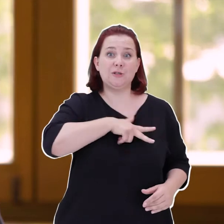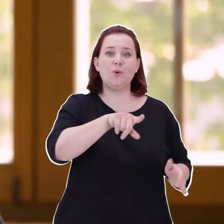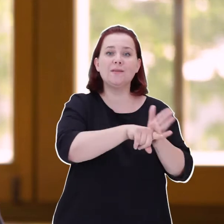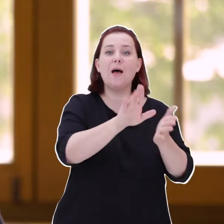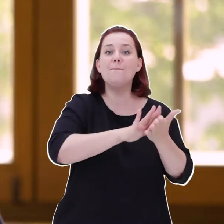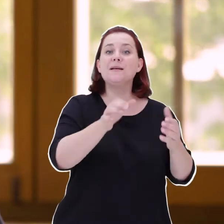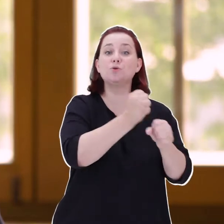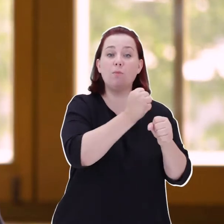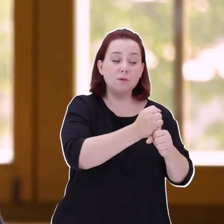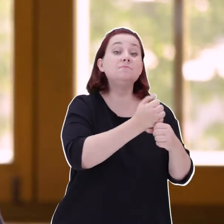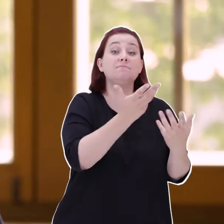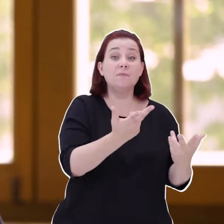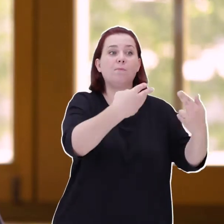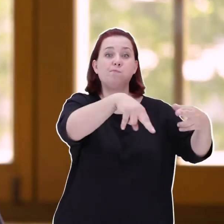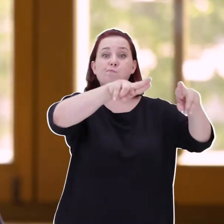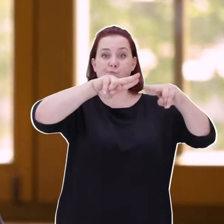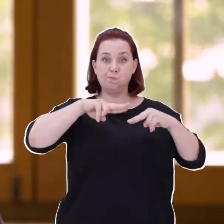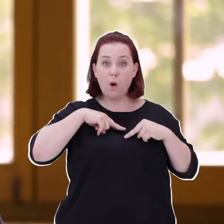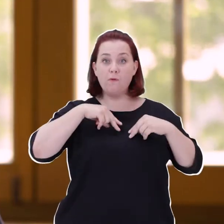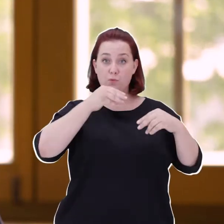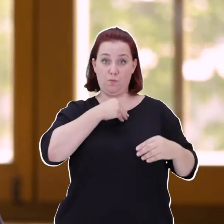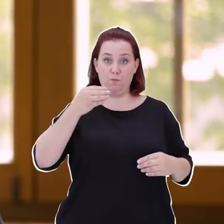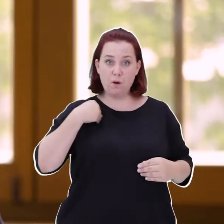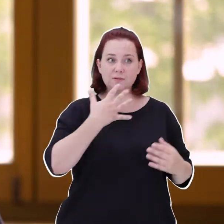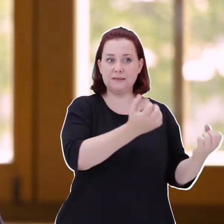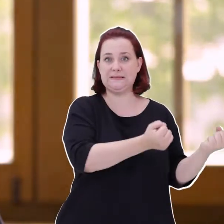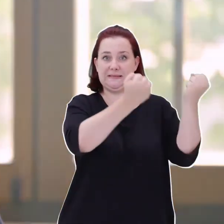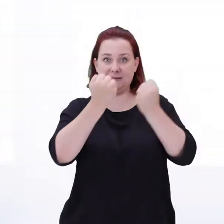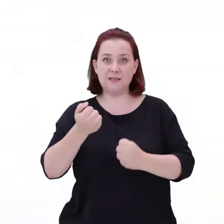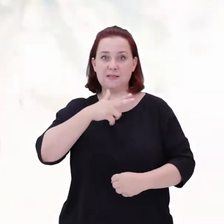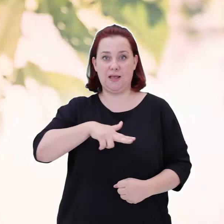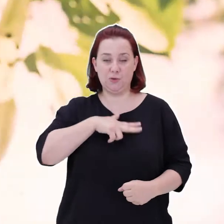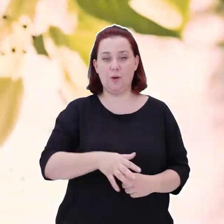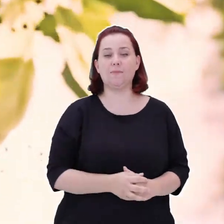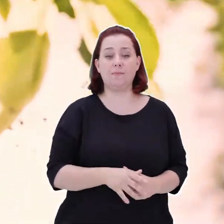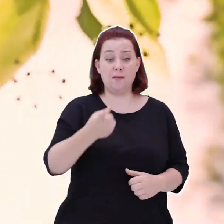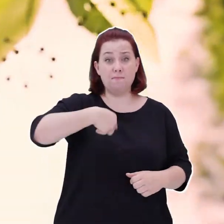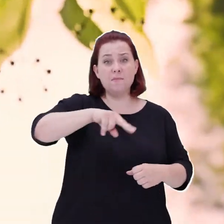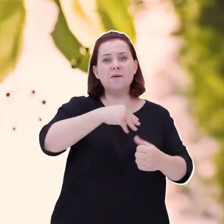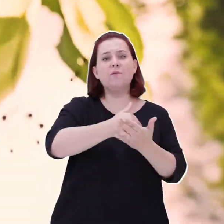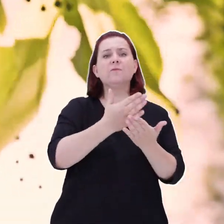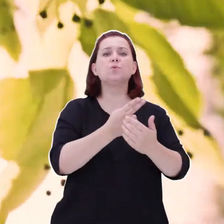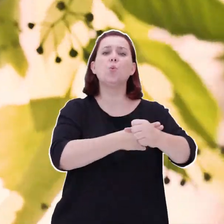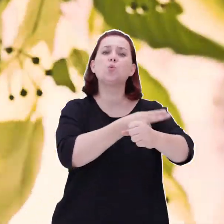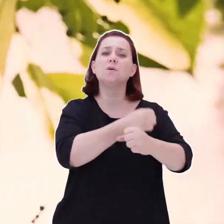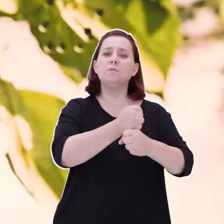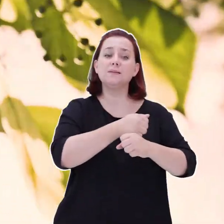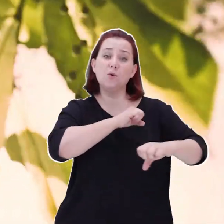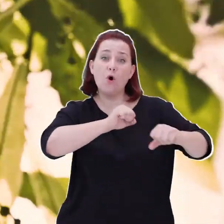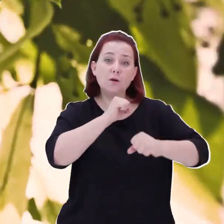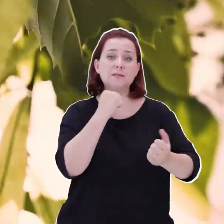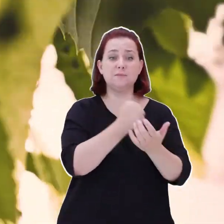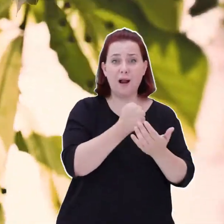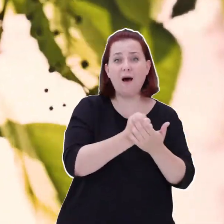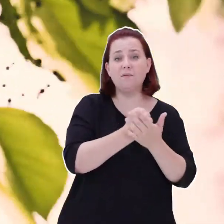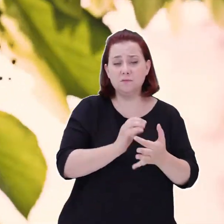granicą i powraca do Polski z tak zwanym transferem zasiłku. I wówczas jako Wojewódzki Urząd Pracy